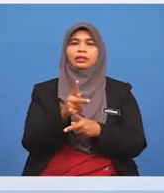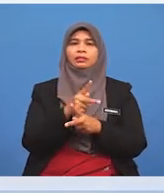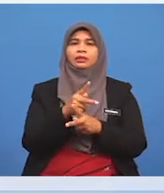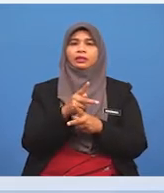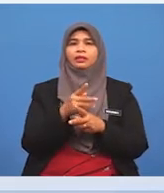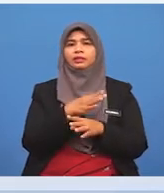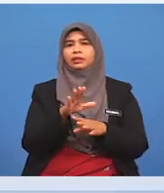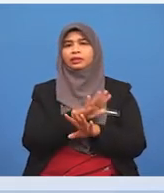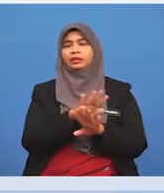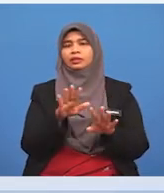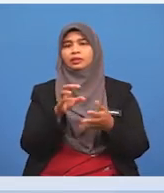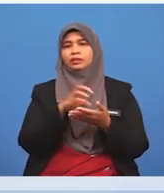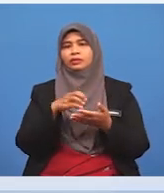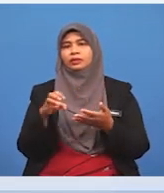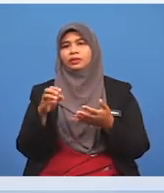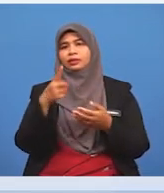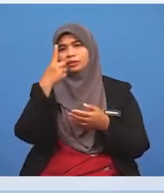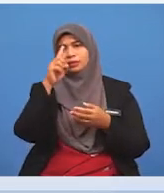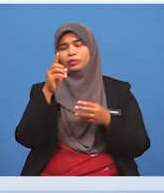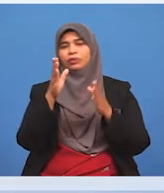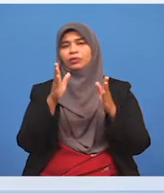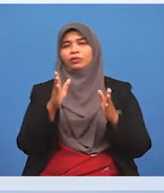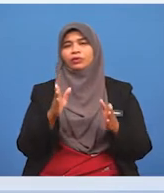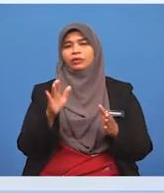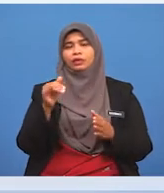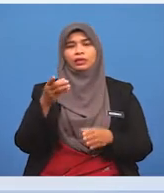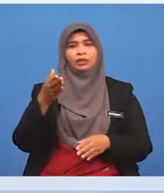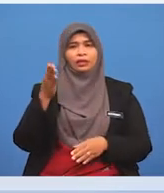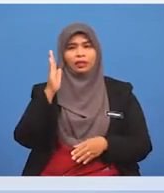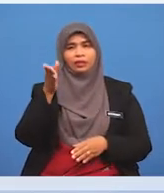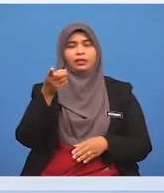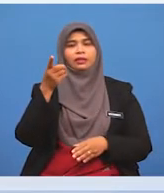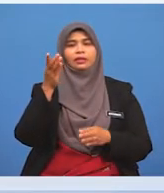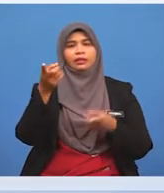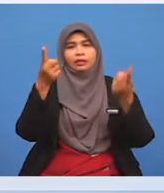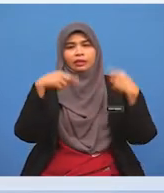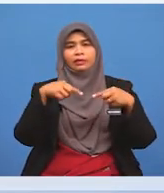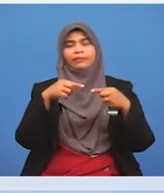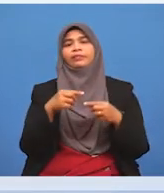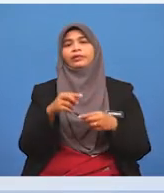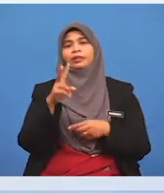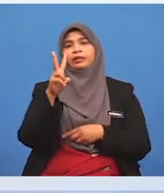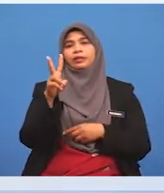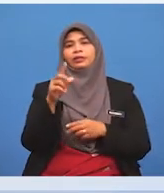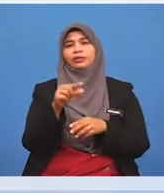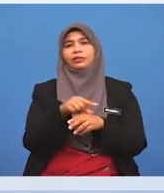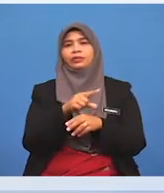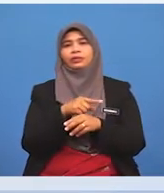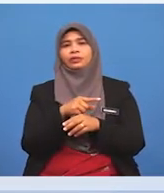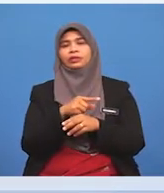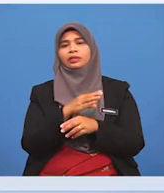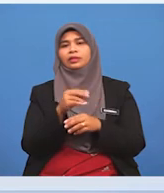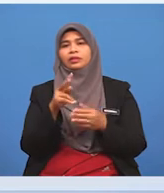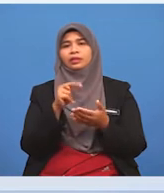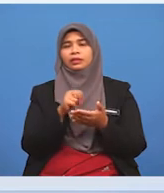serta tidak merosakkannya untuk generasi akan datang. Yang kedua, menggunakan atau menikmati